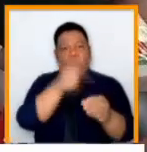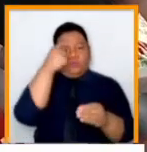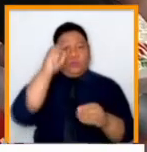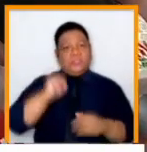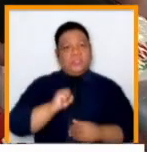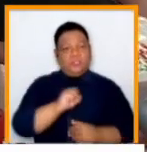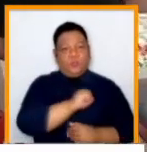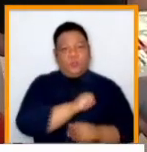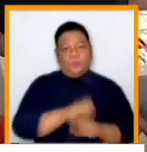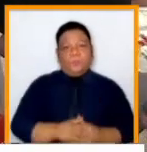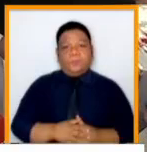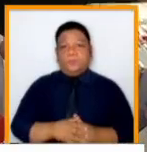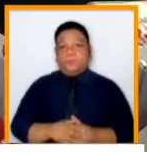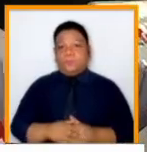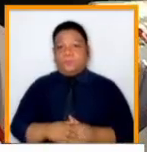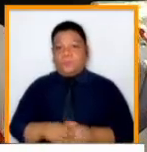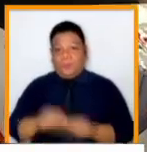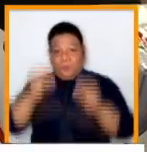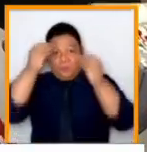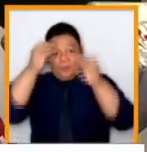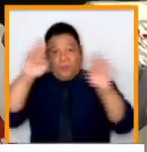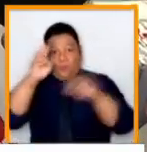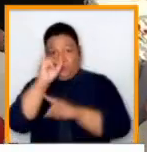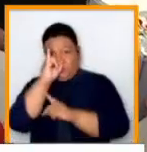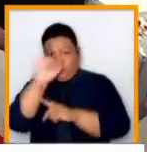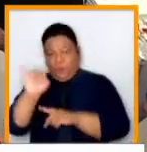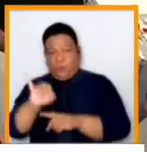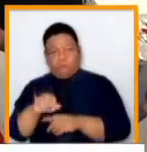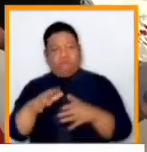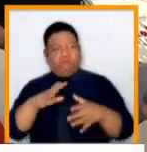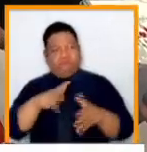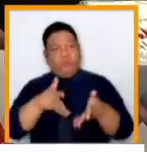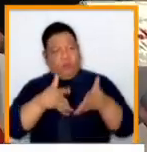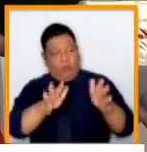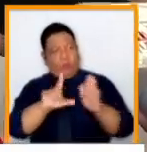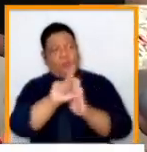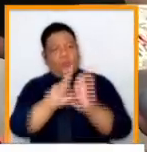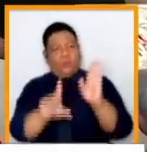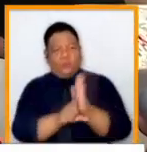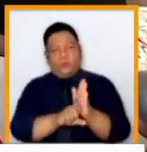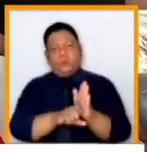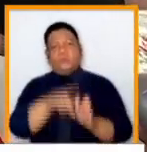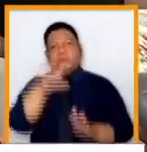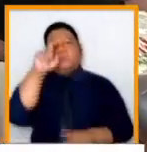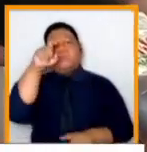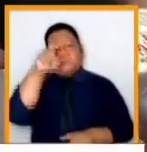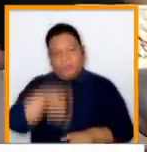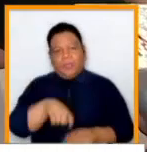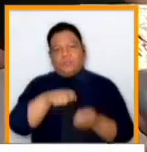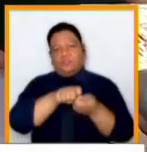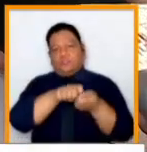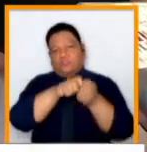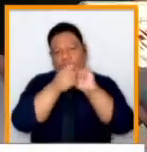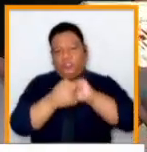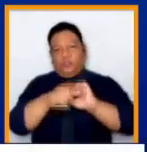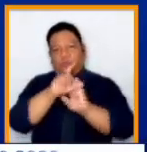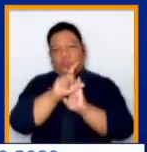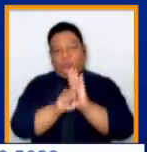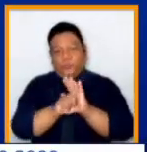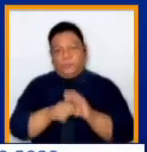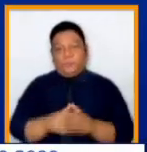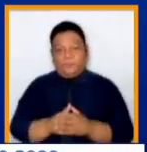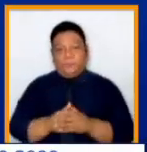Moreno, pinapayagan ito ng batas kaya kailangan ng repasuhin. Sabi naman ni Leody de